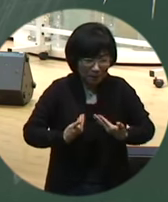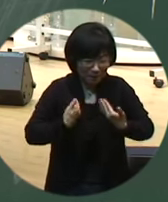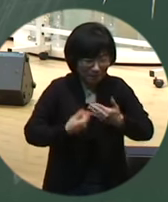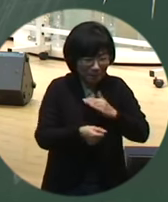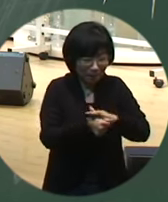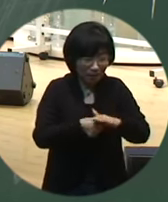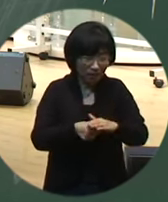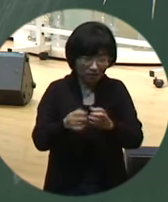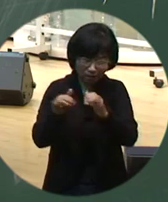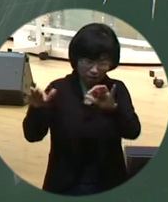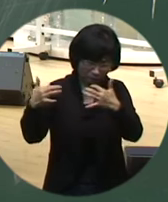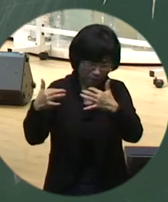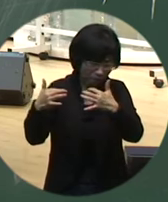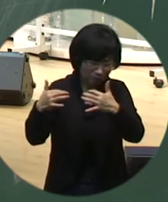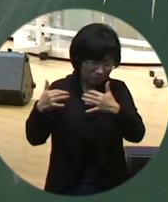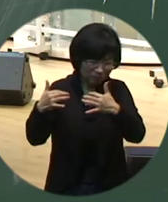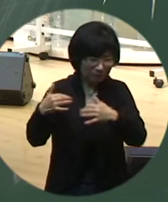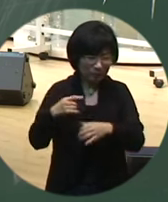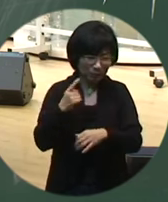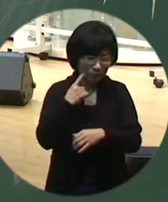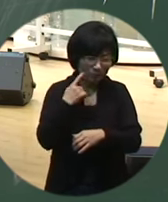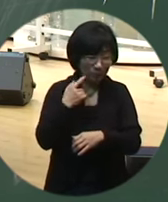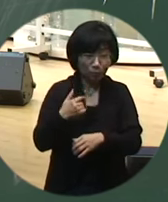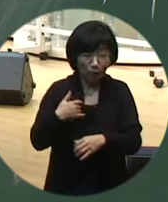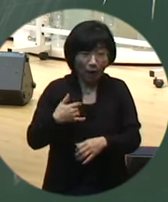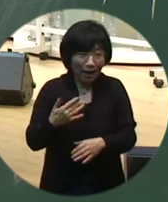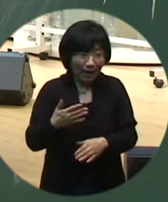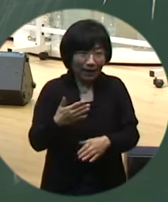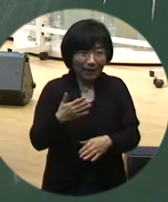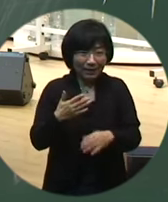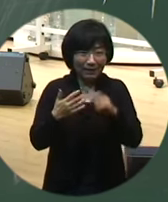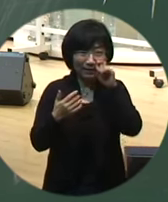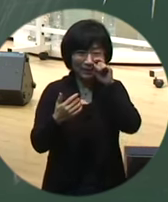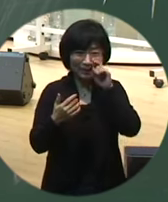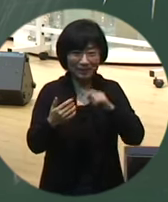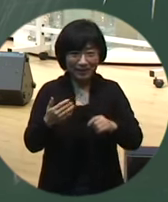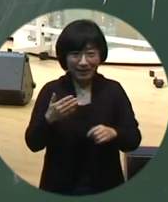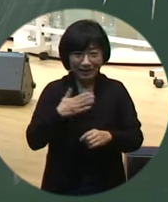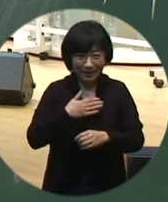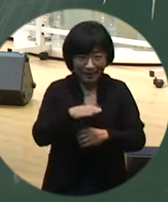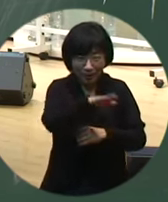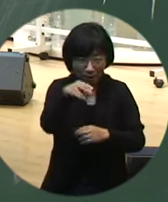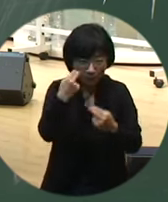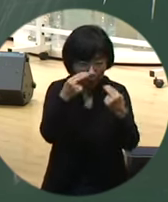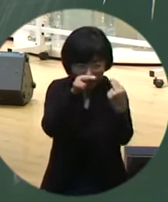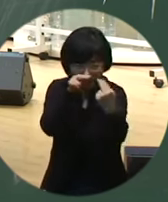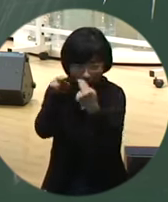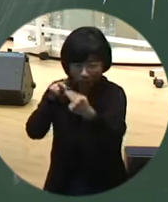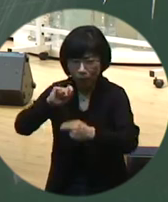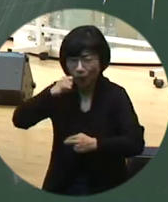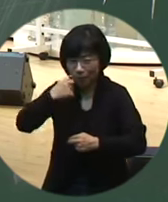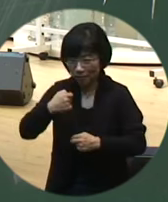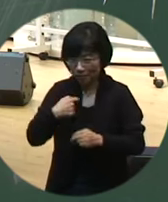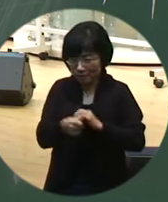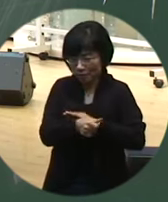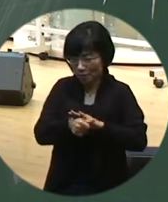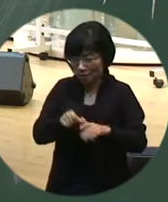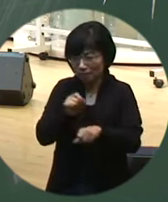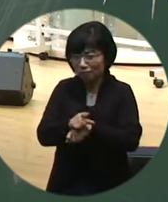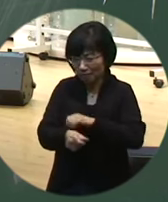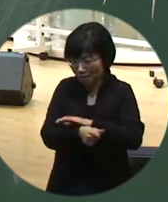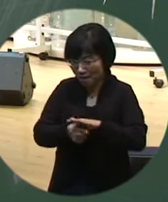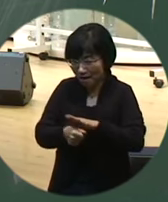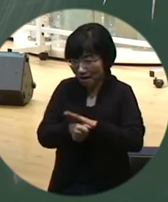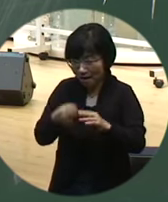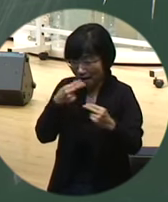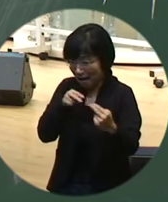사람 이렇게 잘 못 봅니다. 지금 나는 여러분 보고 있는 게 아니라 주님 보고 있습니다. 지금요. And so I'm 잘 못 쳐다본다니까요. I have a hard time